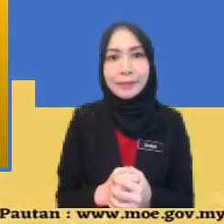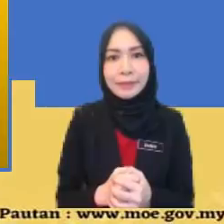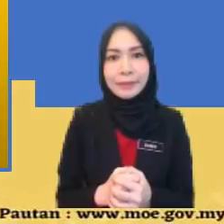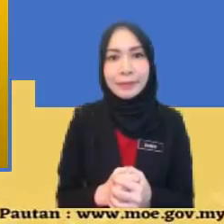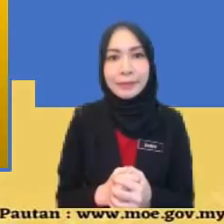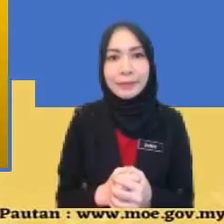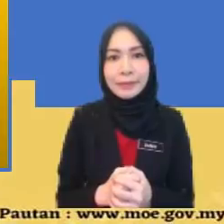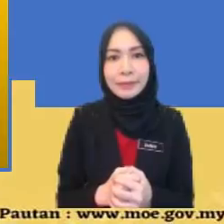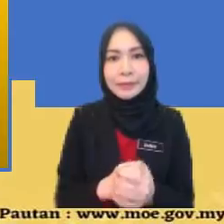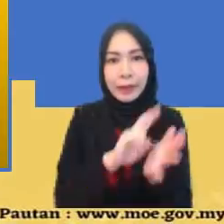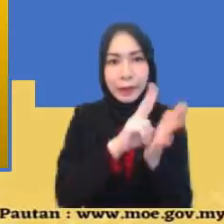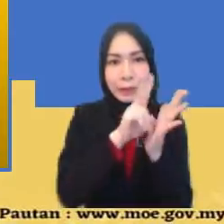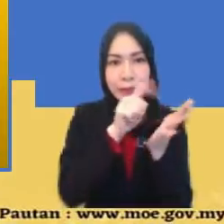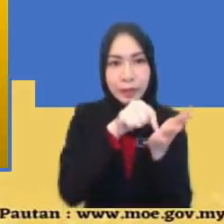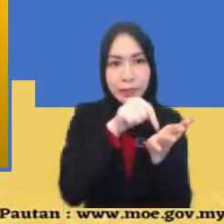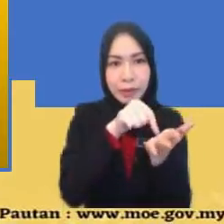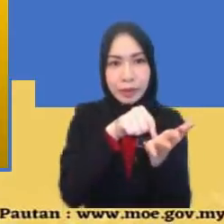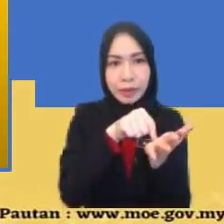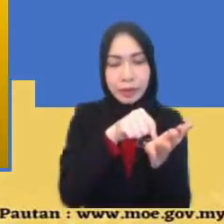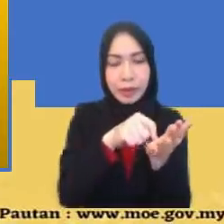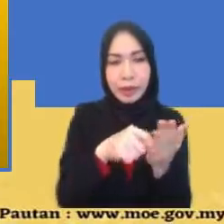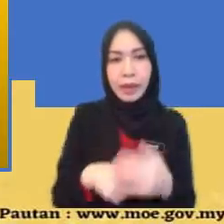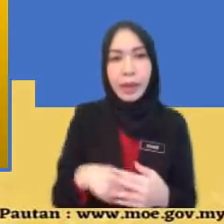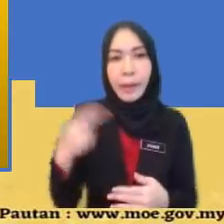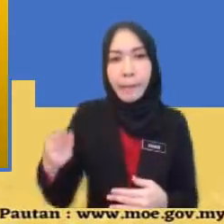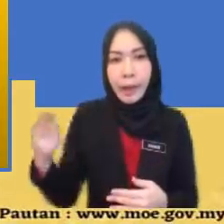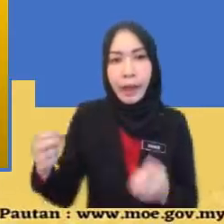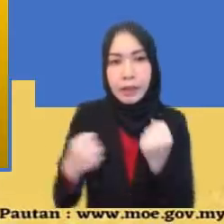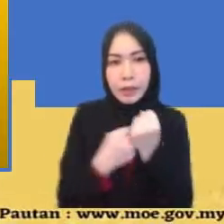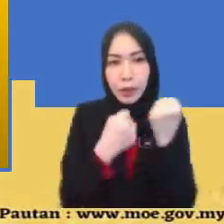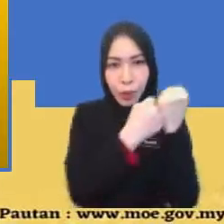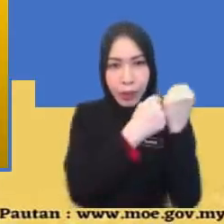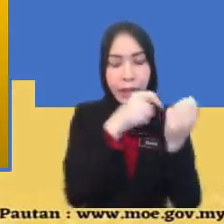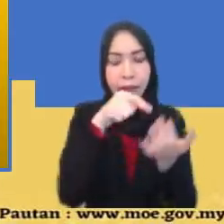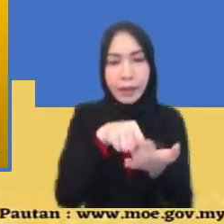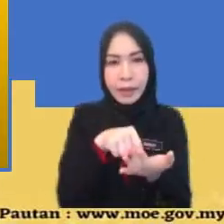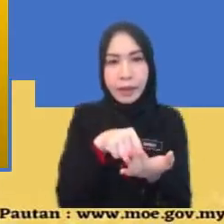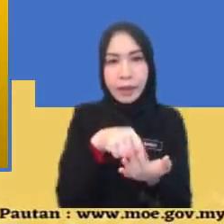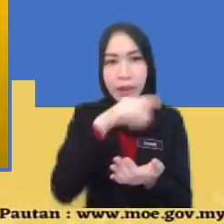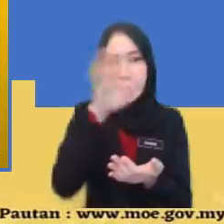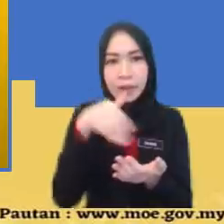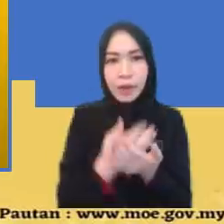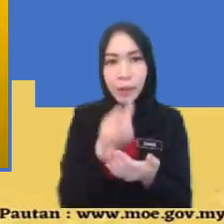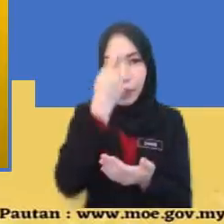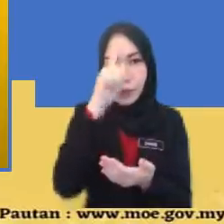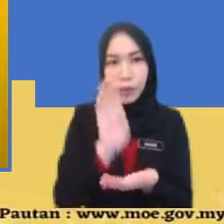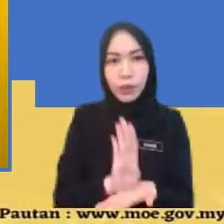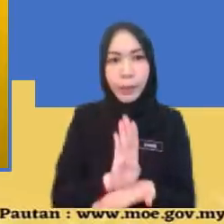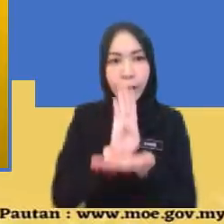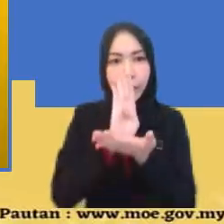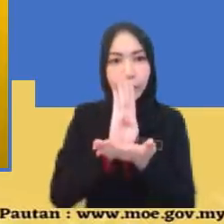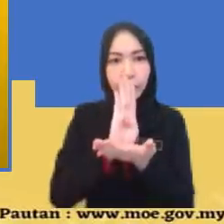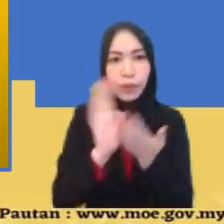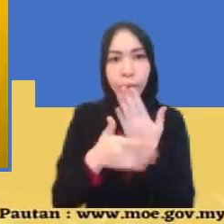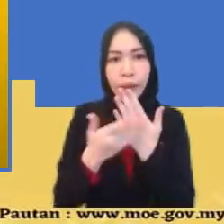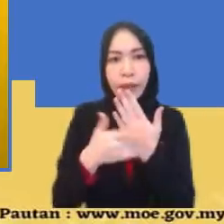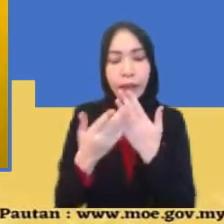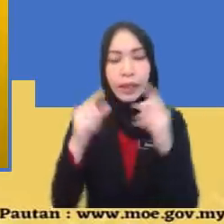pihak berbagai bahas hubungan ini telah pun dimuat karena diwarnai dalam platform yang dikenali sebagai sumber